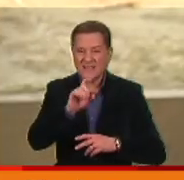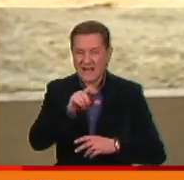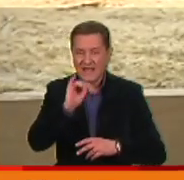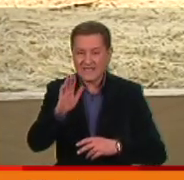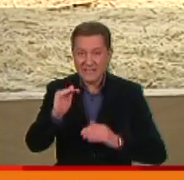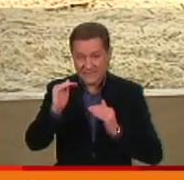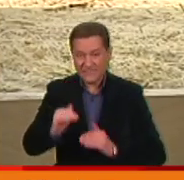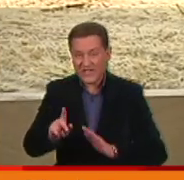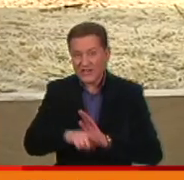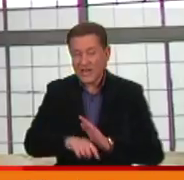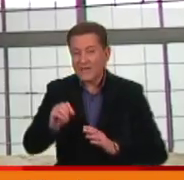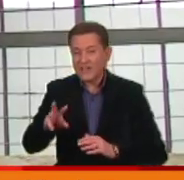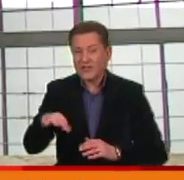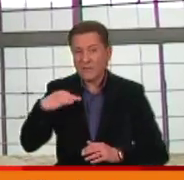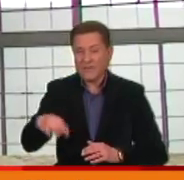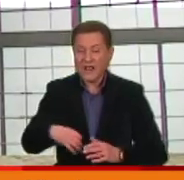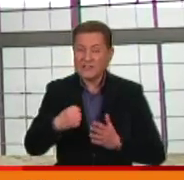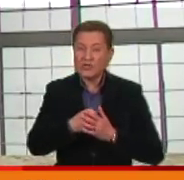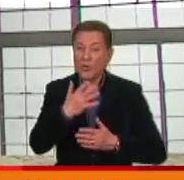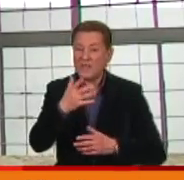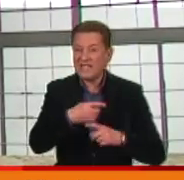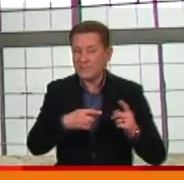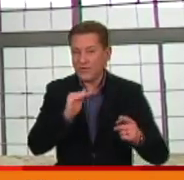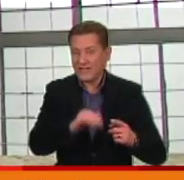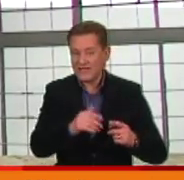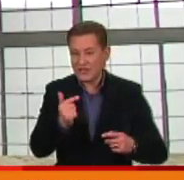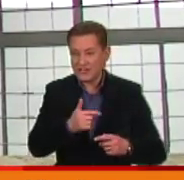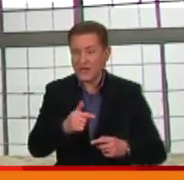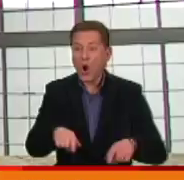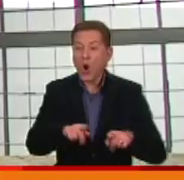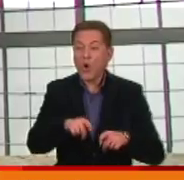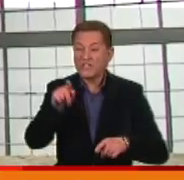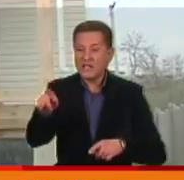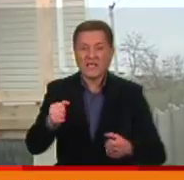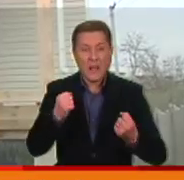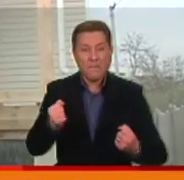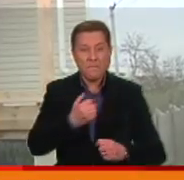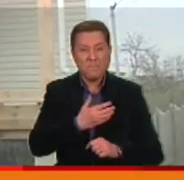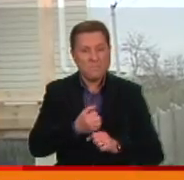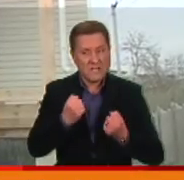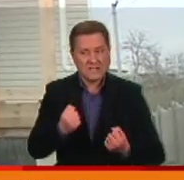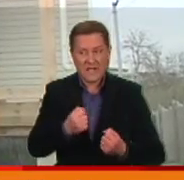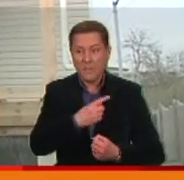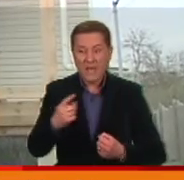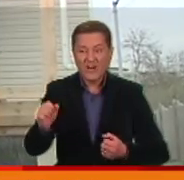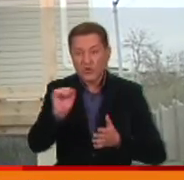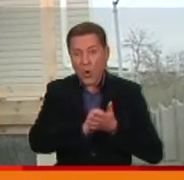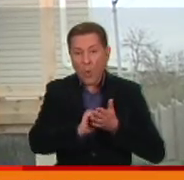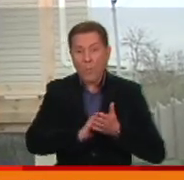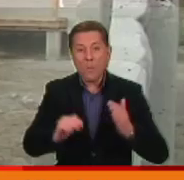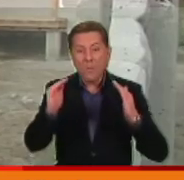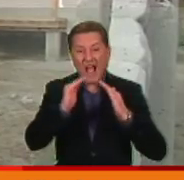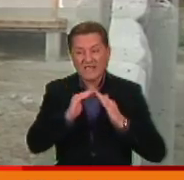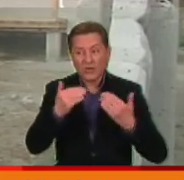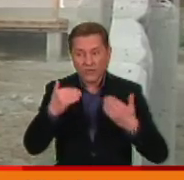до 5,5 тисяч гривень. Ось такі вони, міцні. Першу мазанку за його проектом в Україні